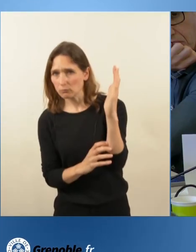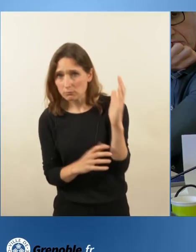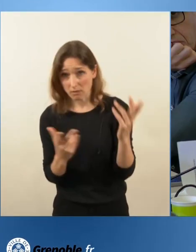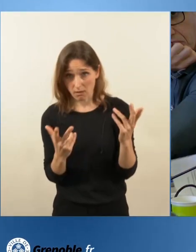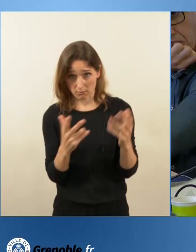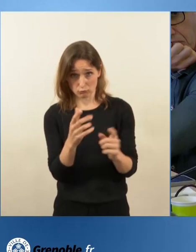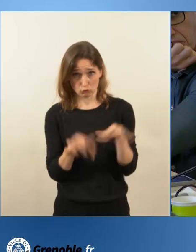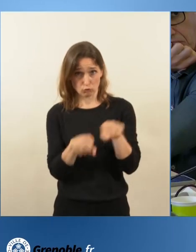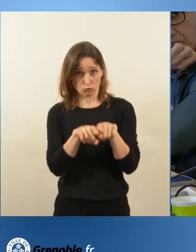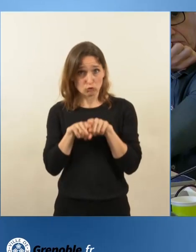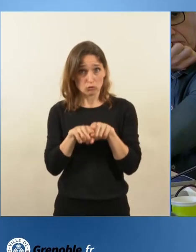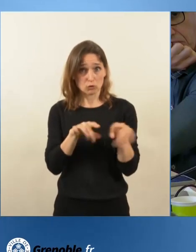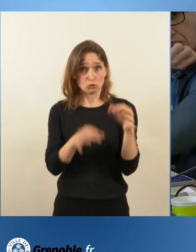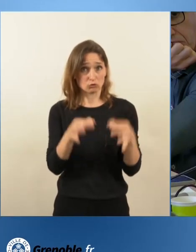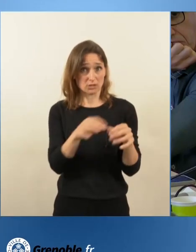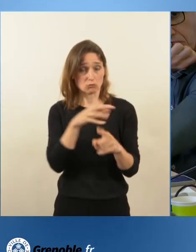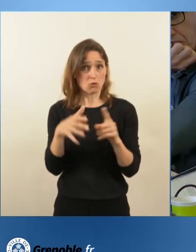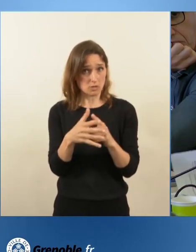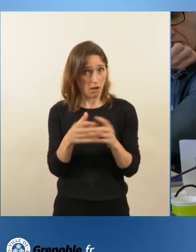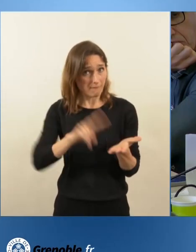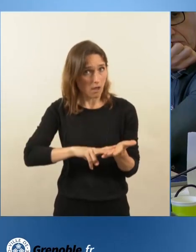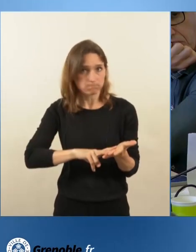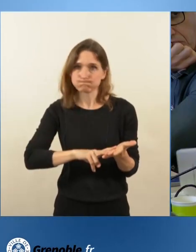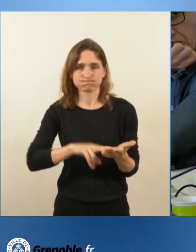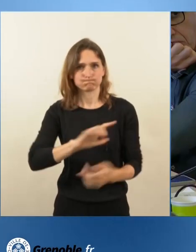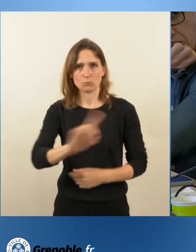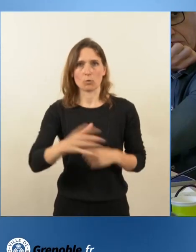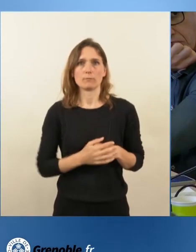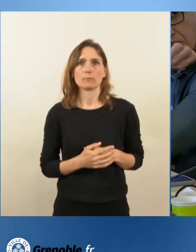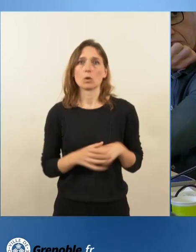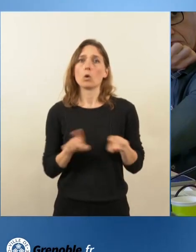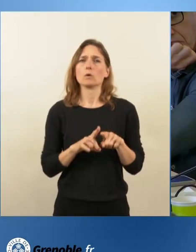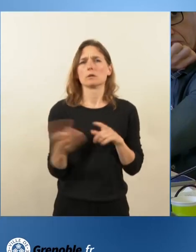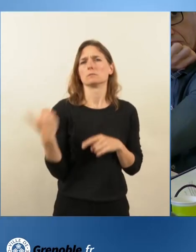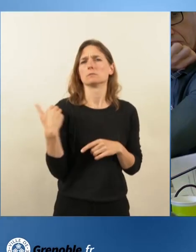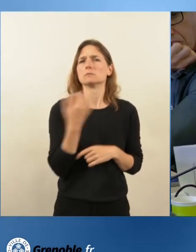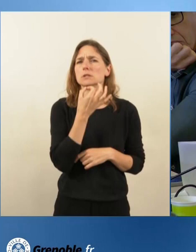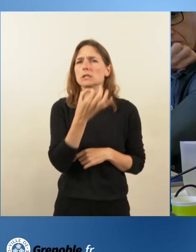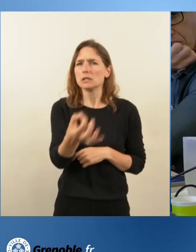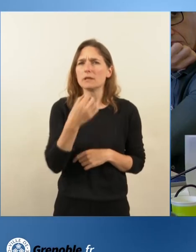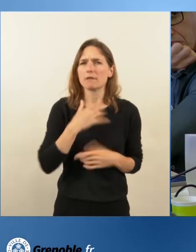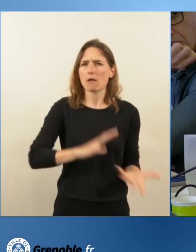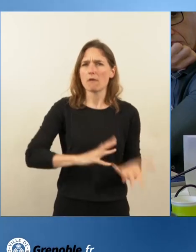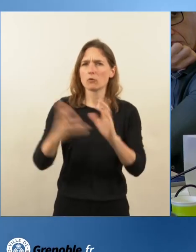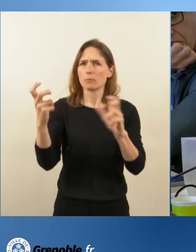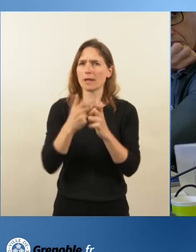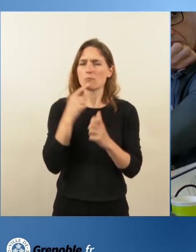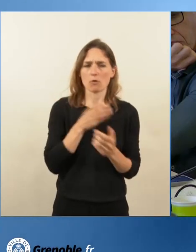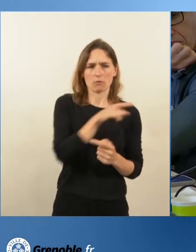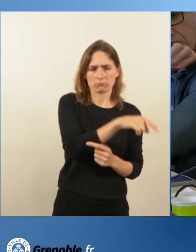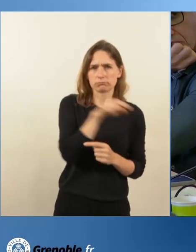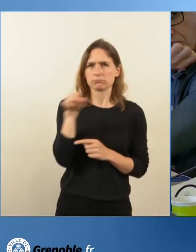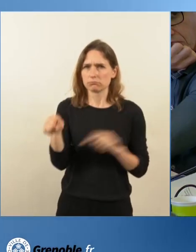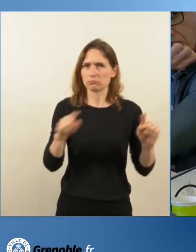pour conclure et contrairement à ce que vous avez laissé entendre en incluant le sujet des évolutions tarifaires pour ces deux structures dans vos communications